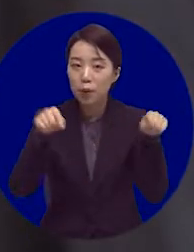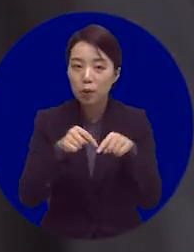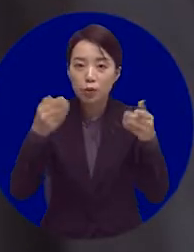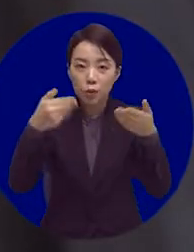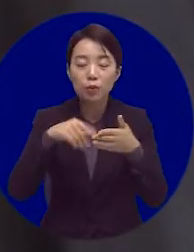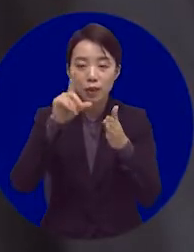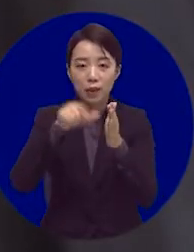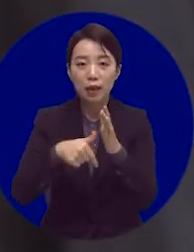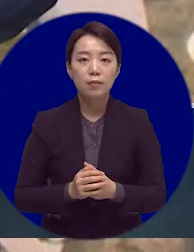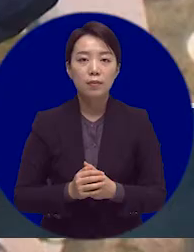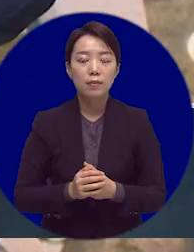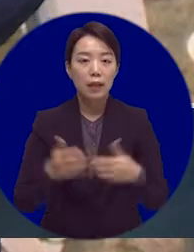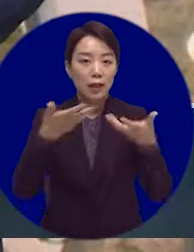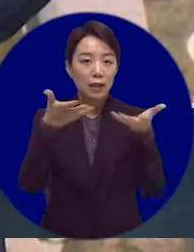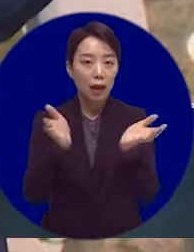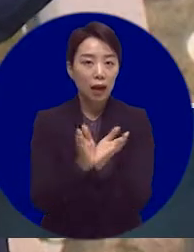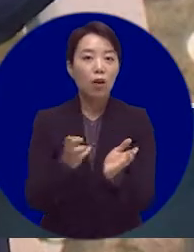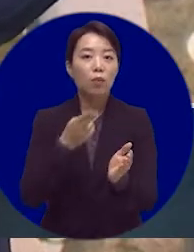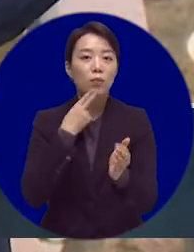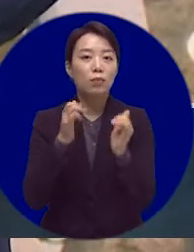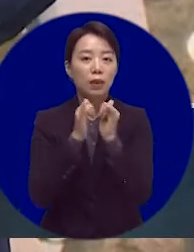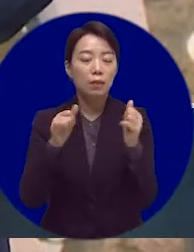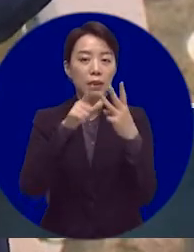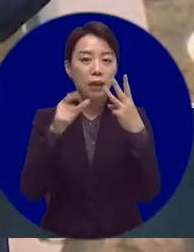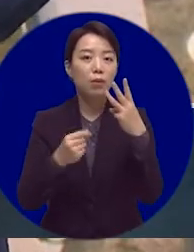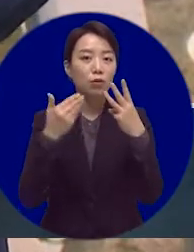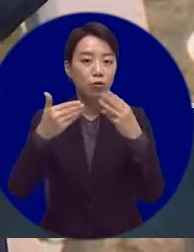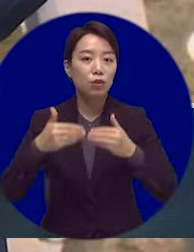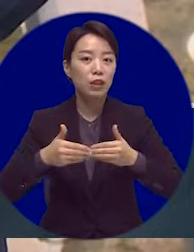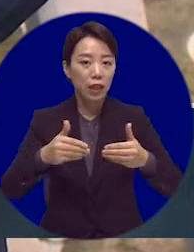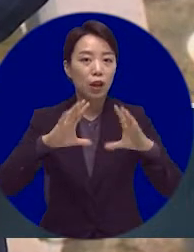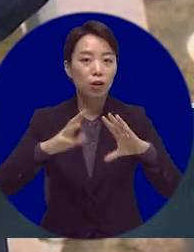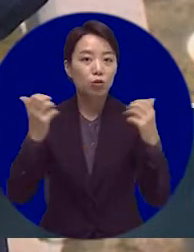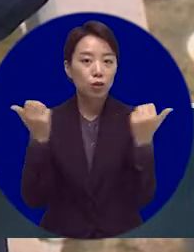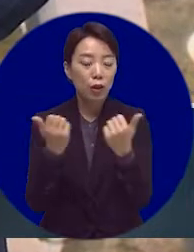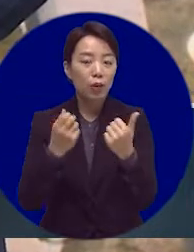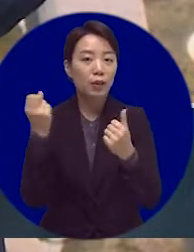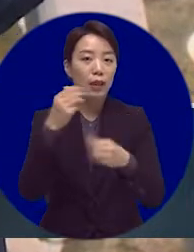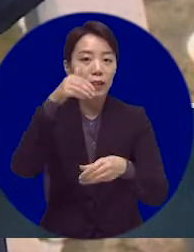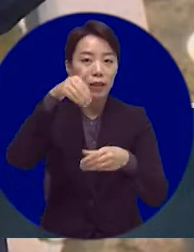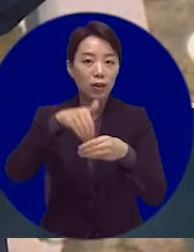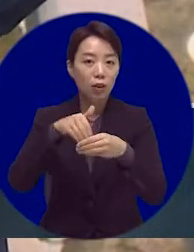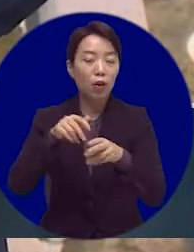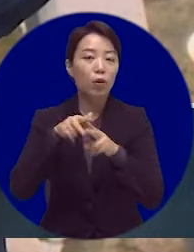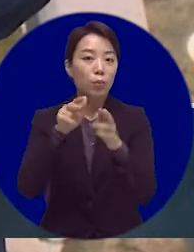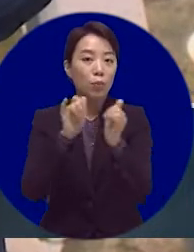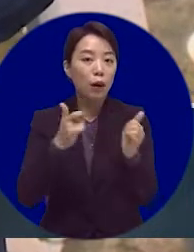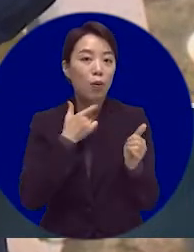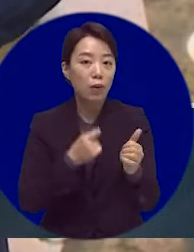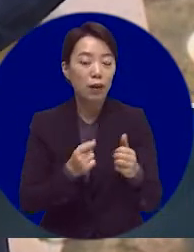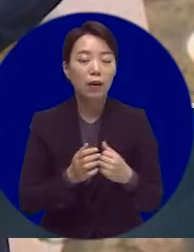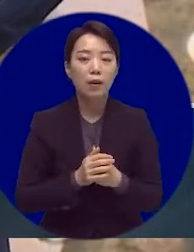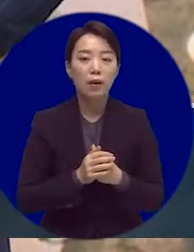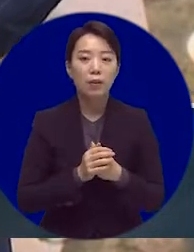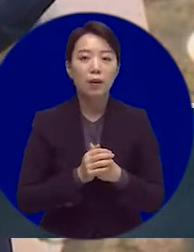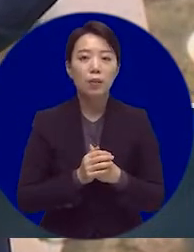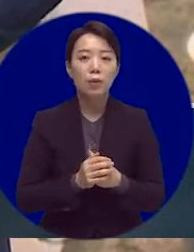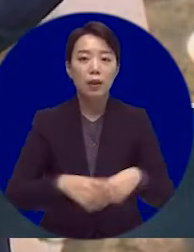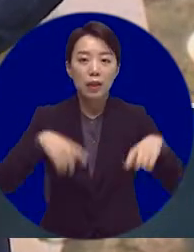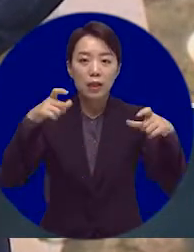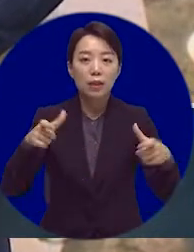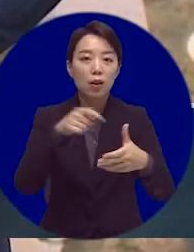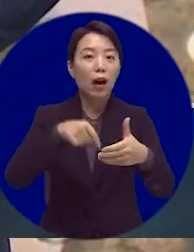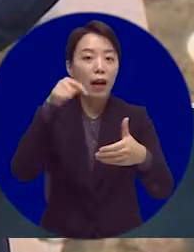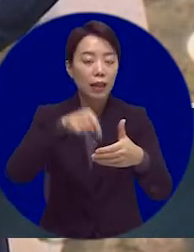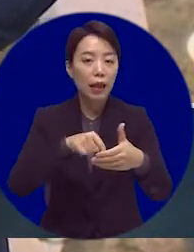때로 봅니다. 무소속인 사람이 3월 9일 실시하는 국회의원 재보궐선거의 후보자가 되기 위해서는